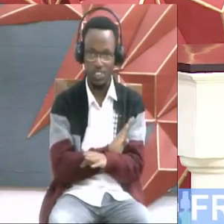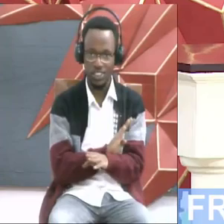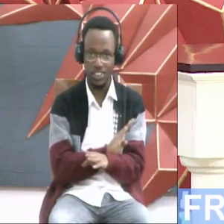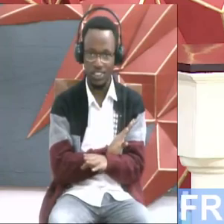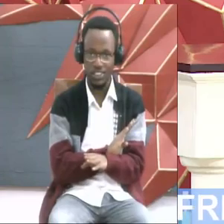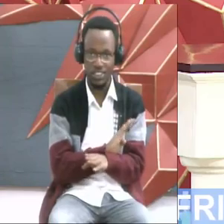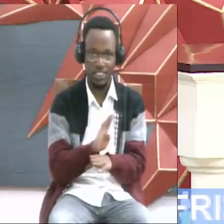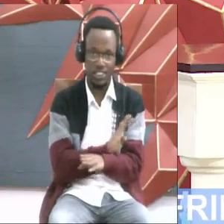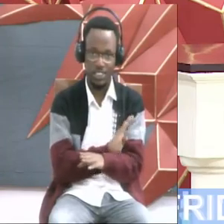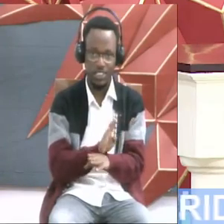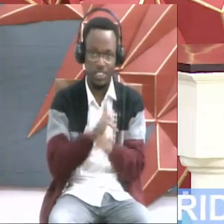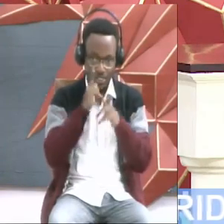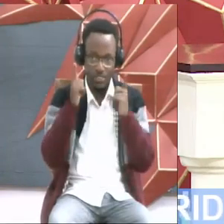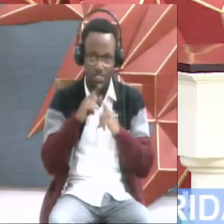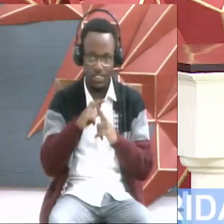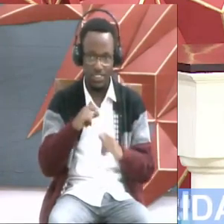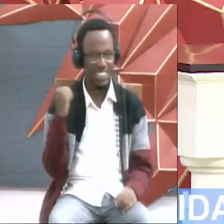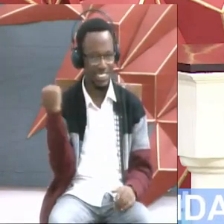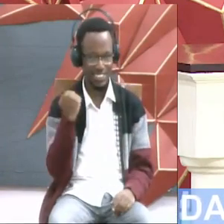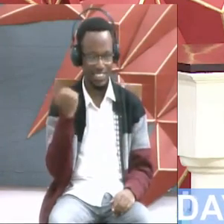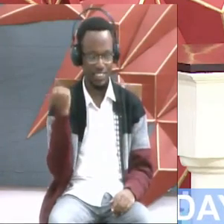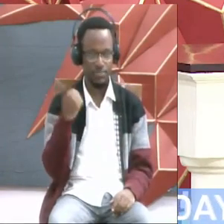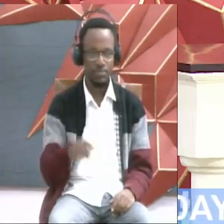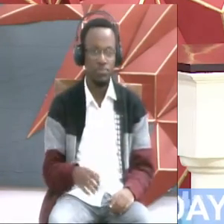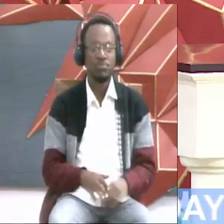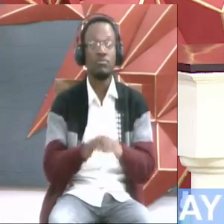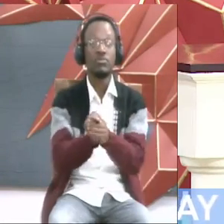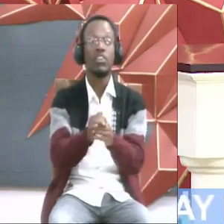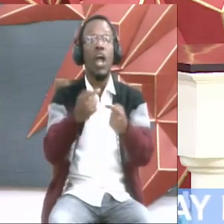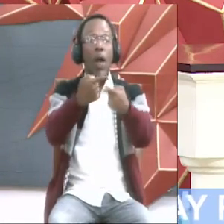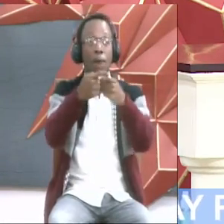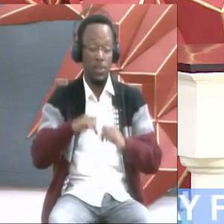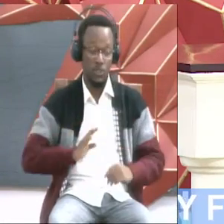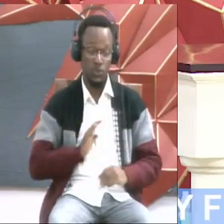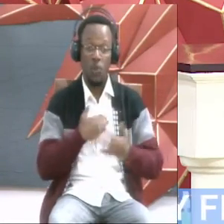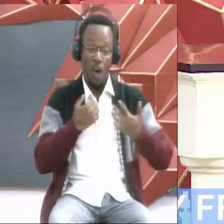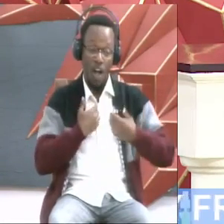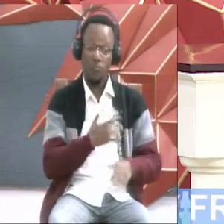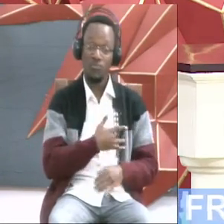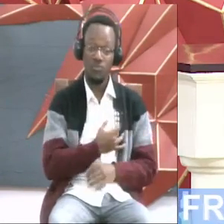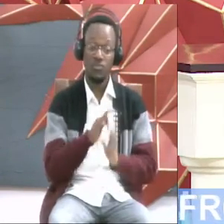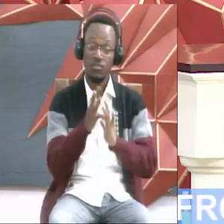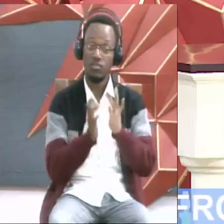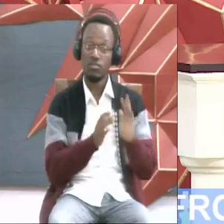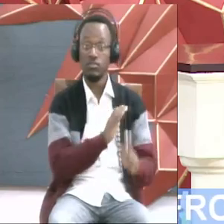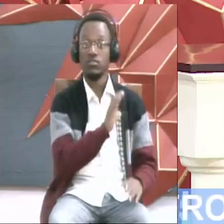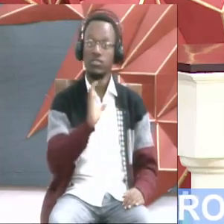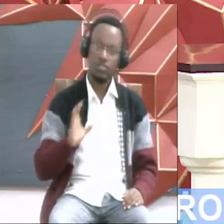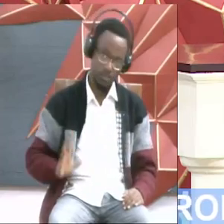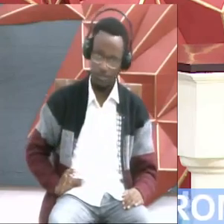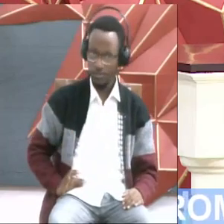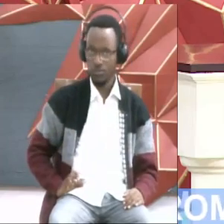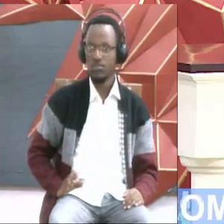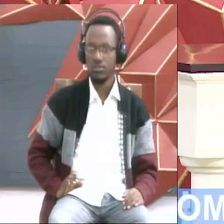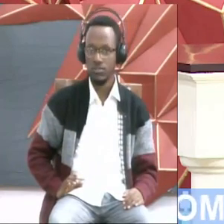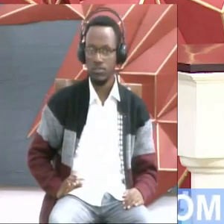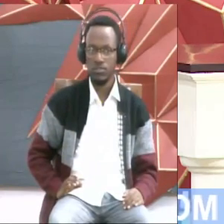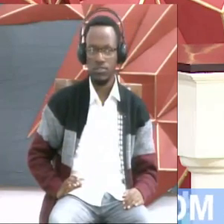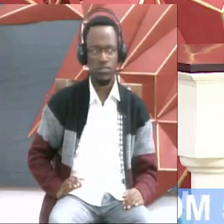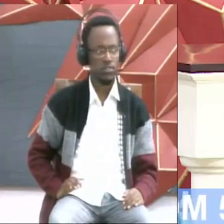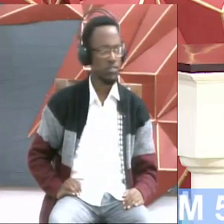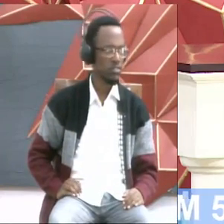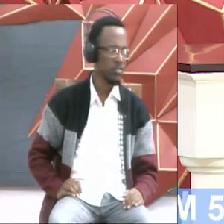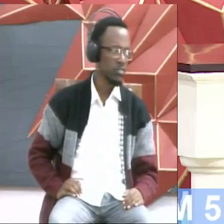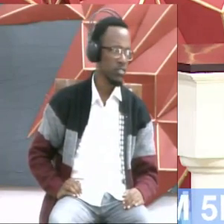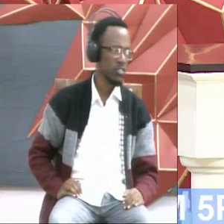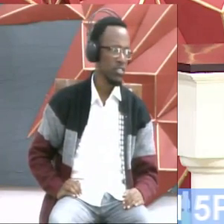murongo wa 16. Ngo ariko tweho dufise ibyiyumviro bya Kristo. Nous avons Et c'est choma